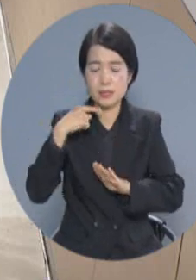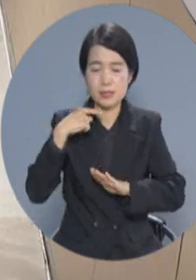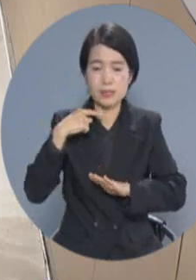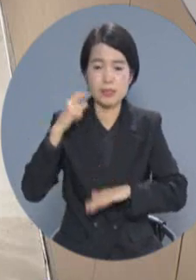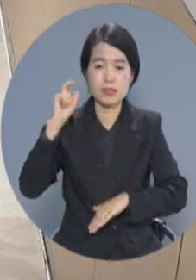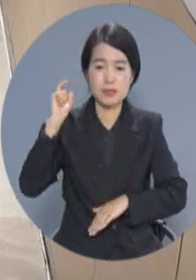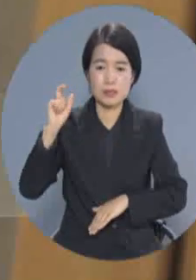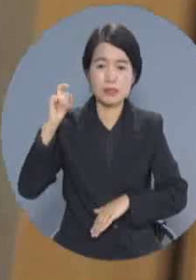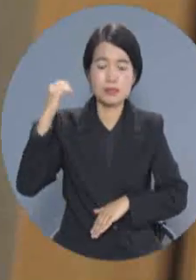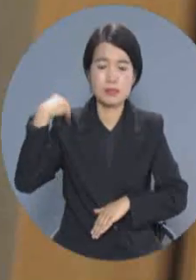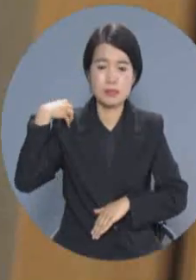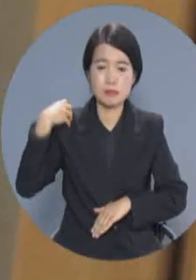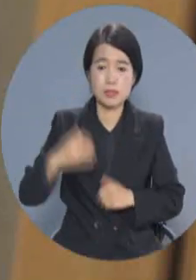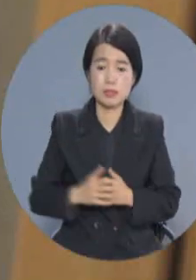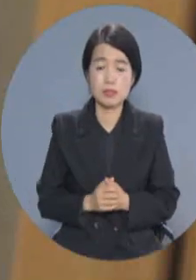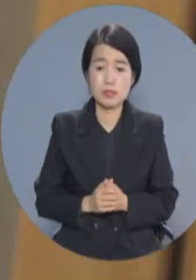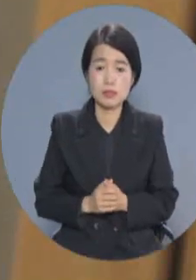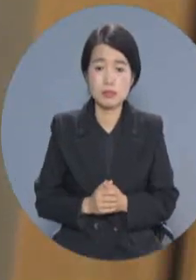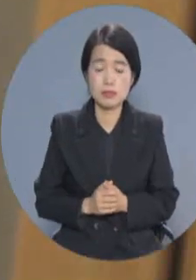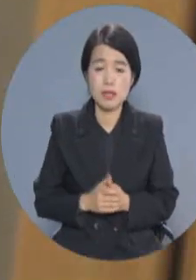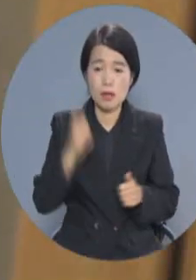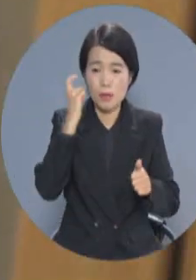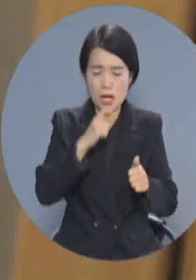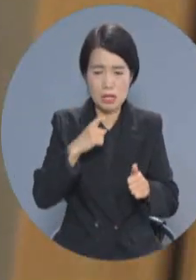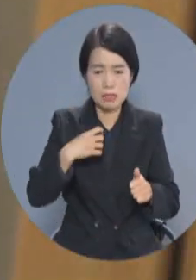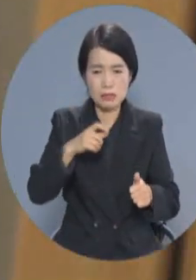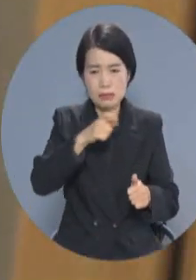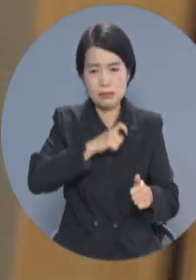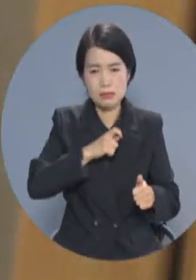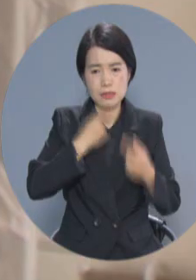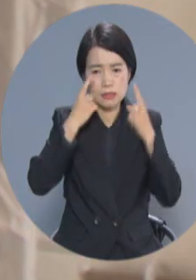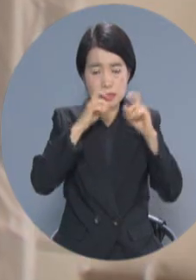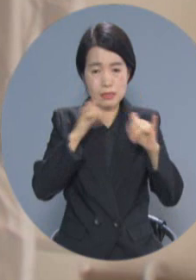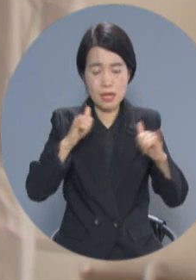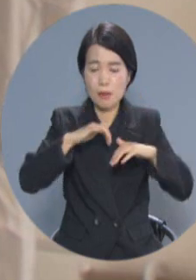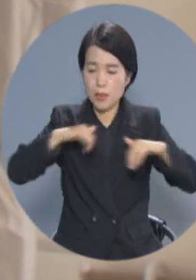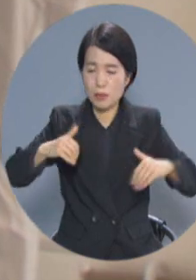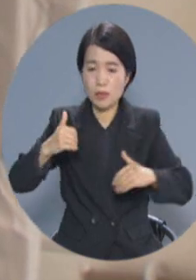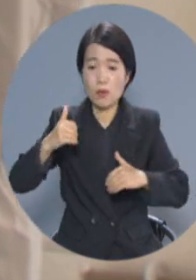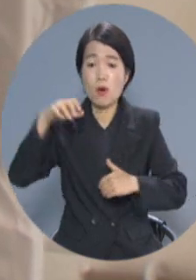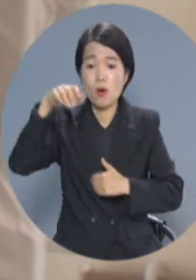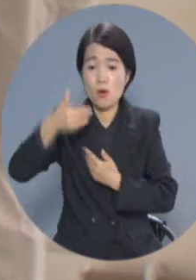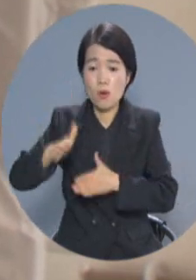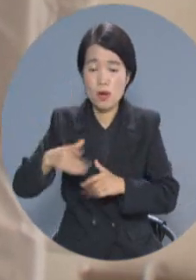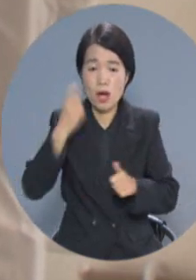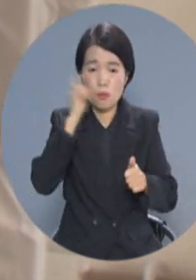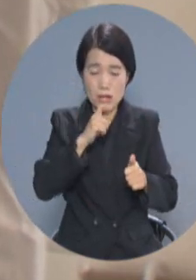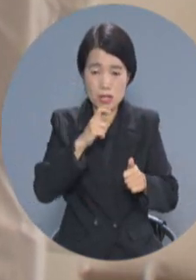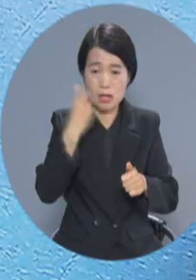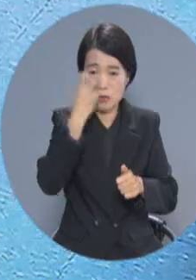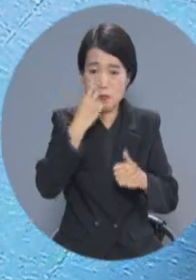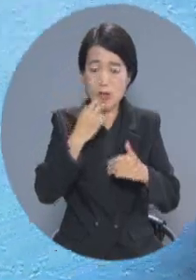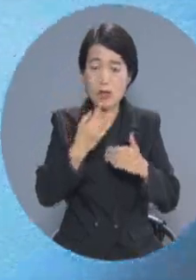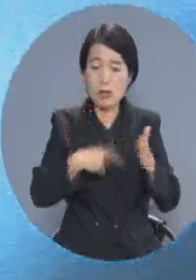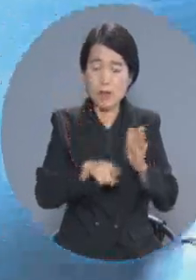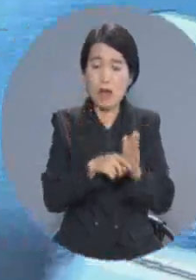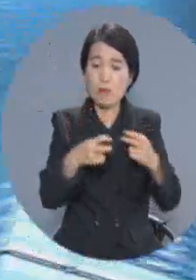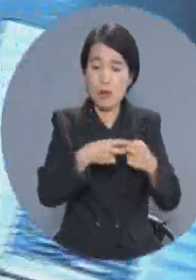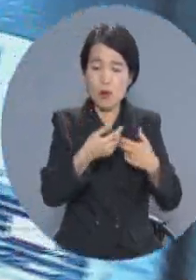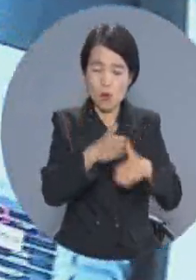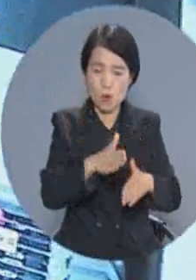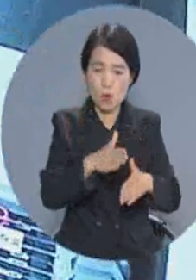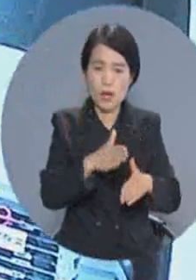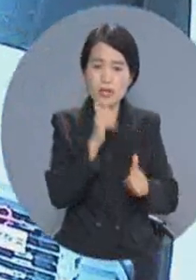했습니다. 코로나19 확진자와 유증상자는 별도 시험장에서, 관리가 필요한 확진자는 병원 시험장에서